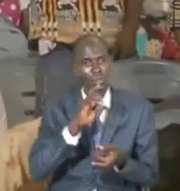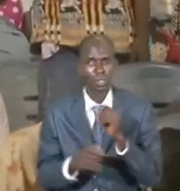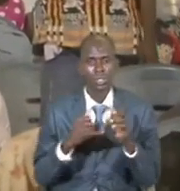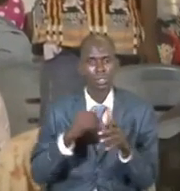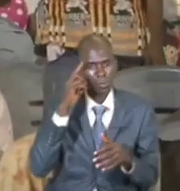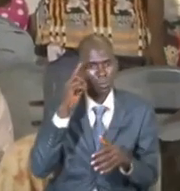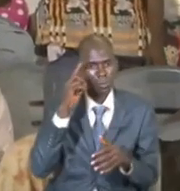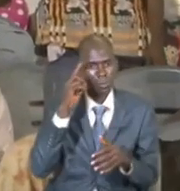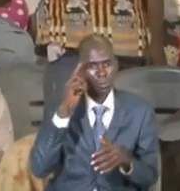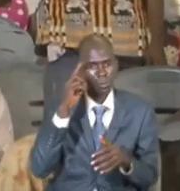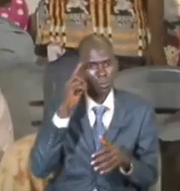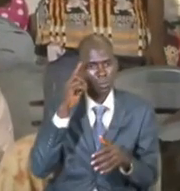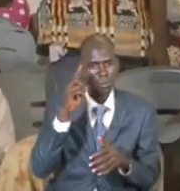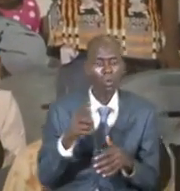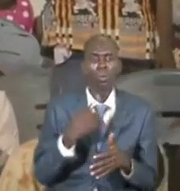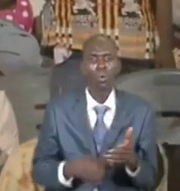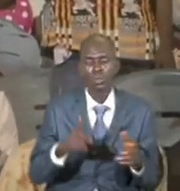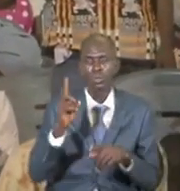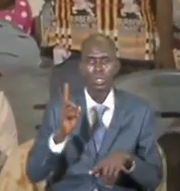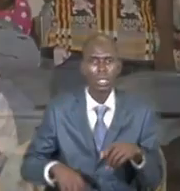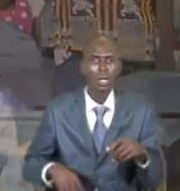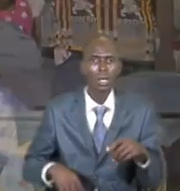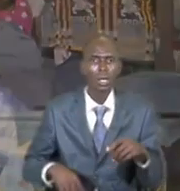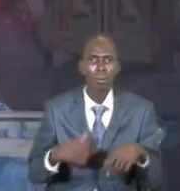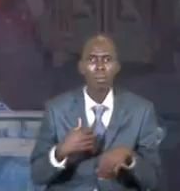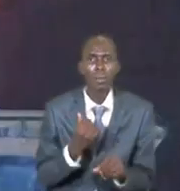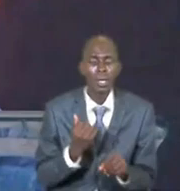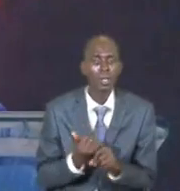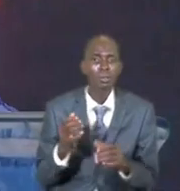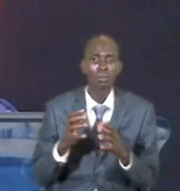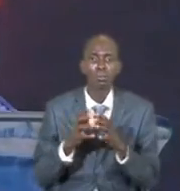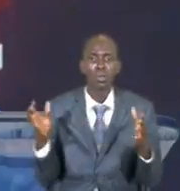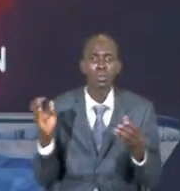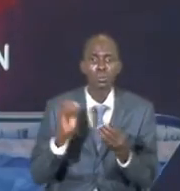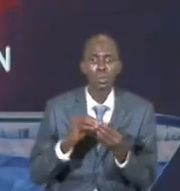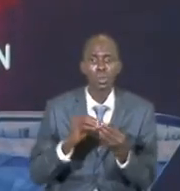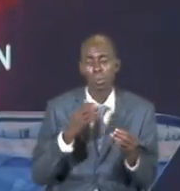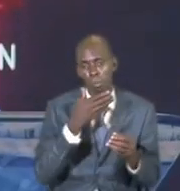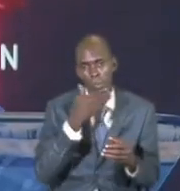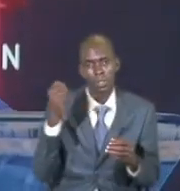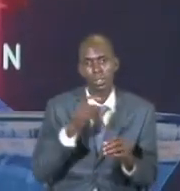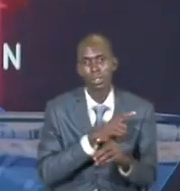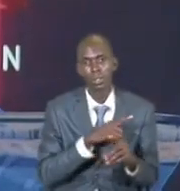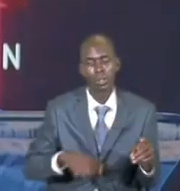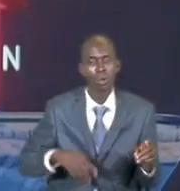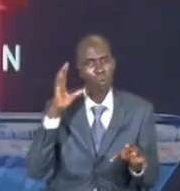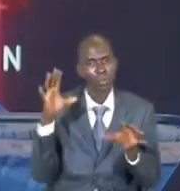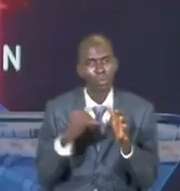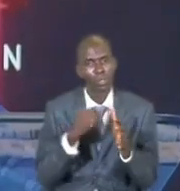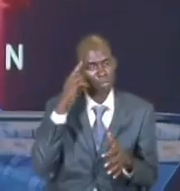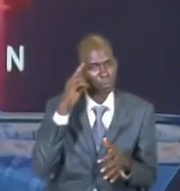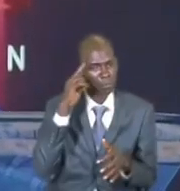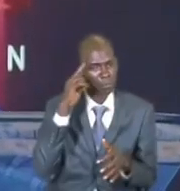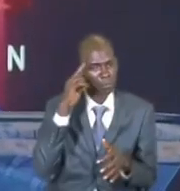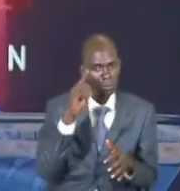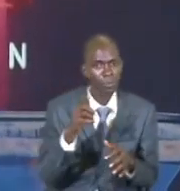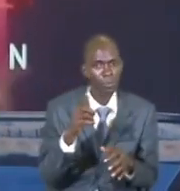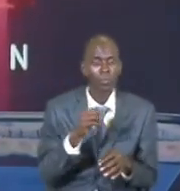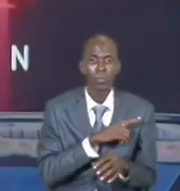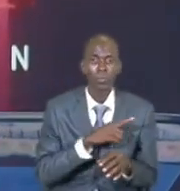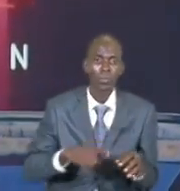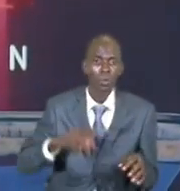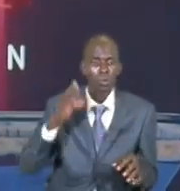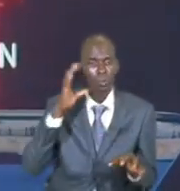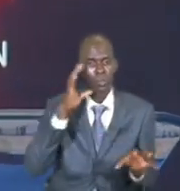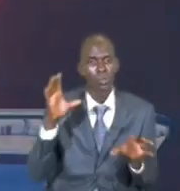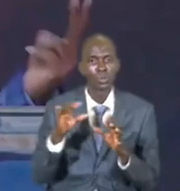mma, onye nwaanyị ga-emere gị ya, nye gị ya. Onye nwaanyị ga-eme nke ahụ dị ukwuu, wee gbanwee gị, nye gị ndụ